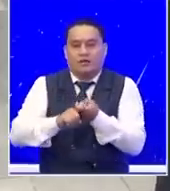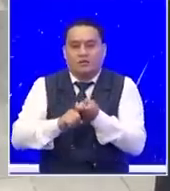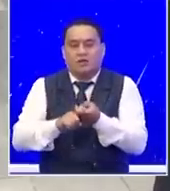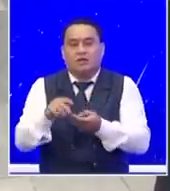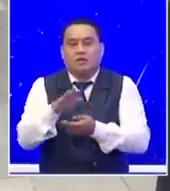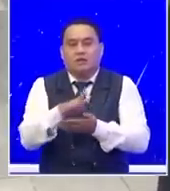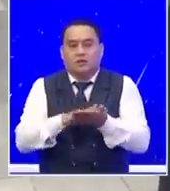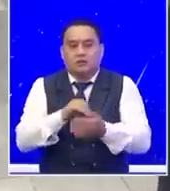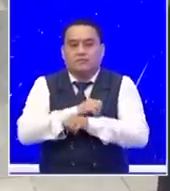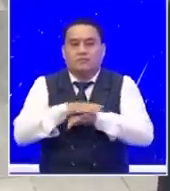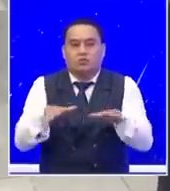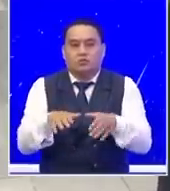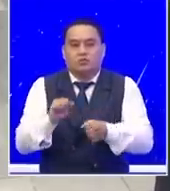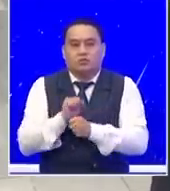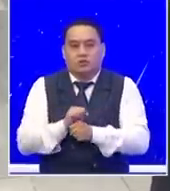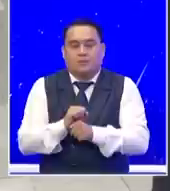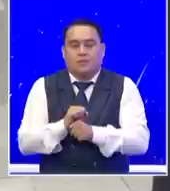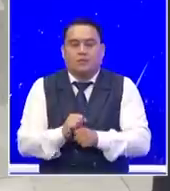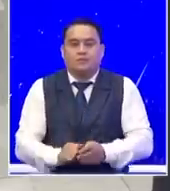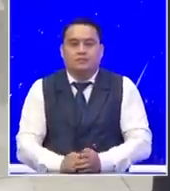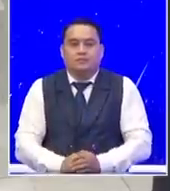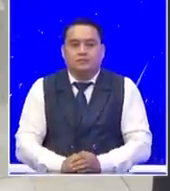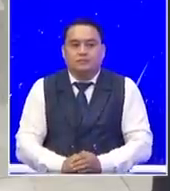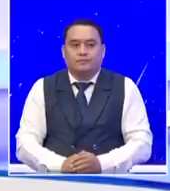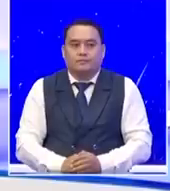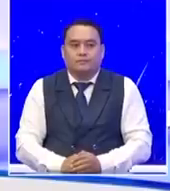қарай індеттің таралуына жол бермейміз.